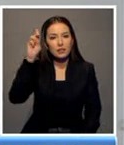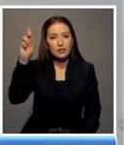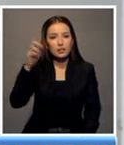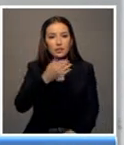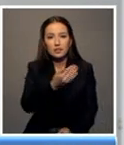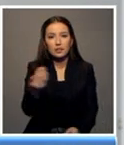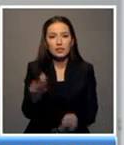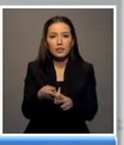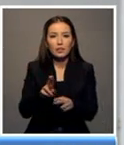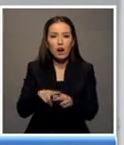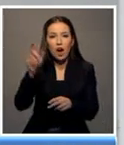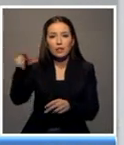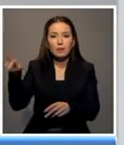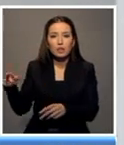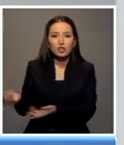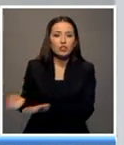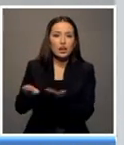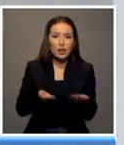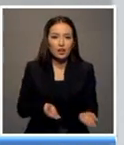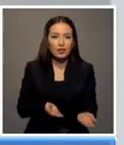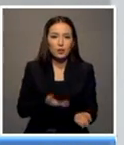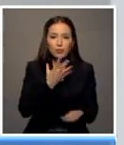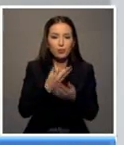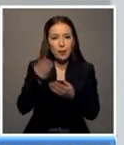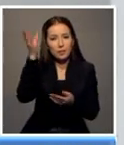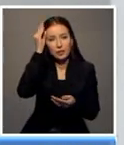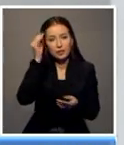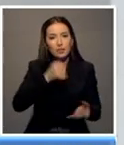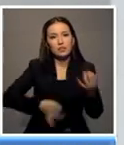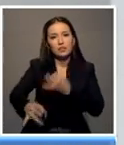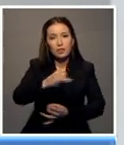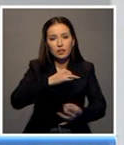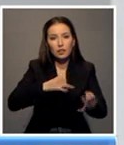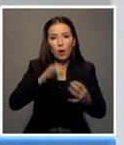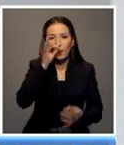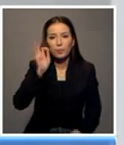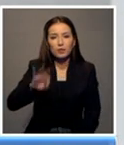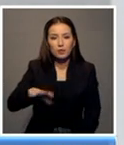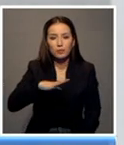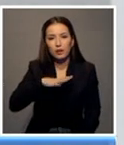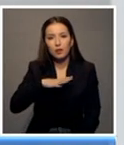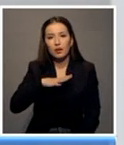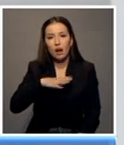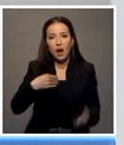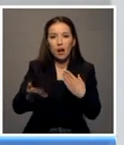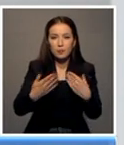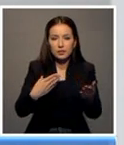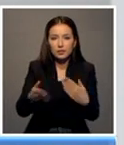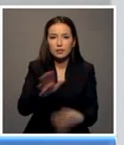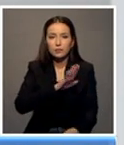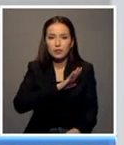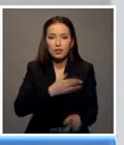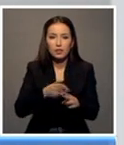мемлекеттердің эксперттерден шақырып, солармен пікірлесіп, қандай олардан жақсы жағдайлар бар, сол пікір